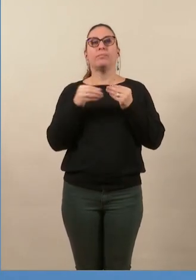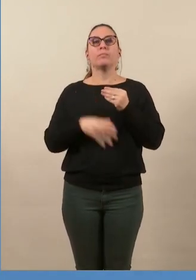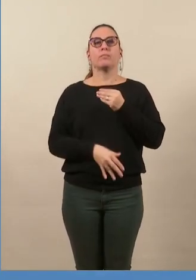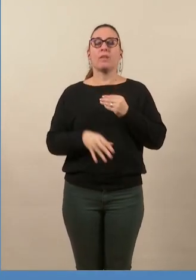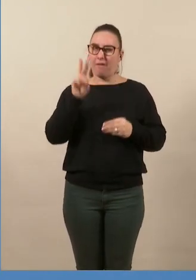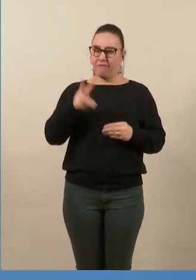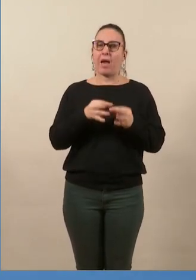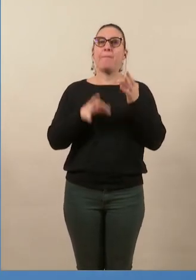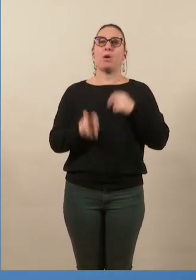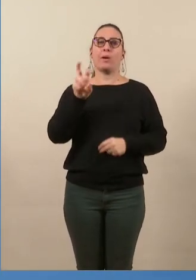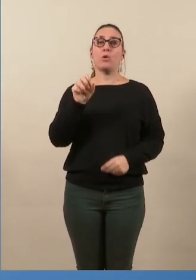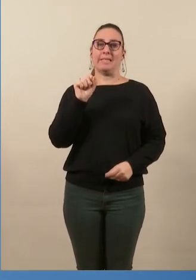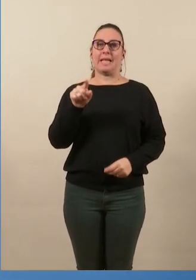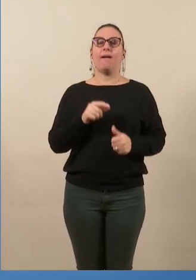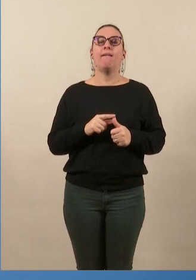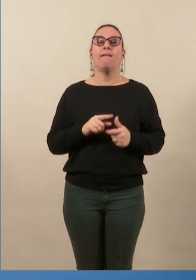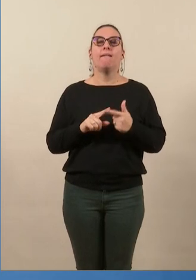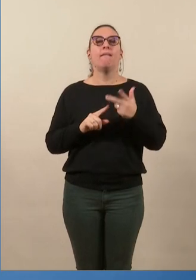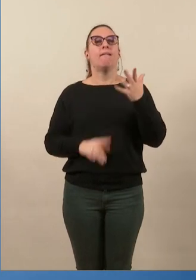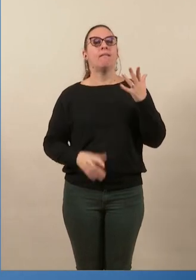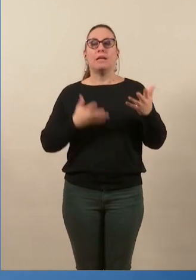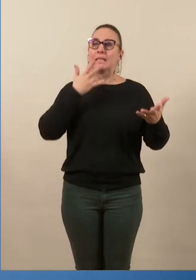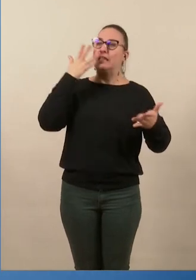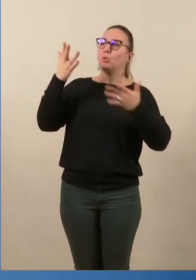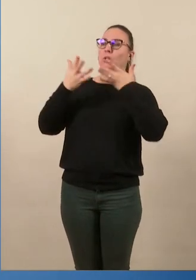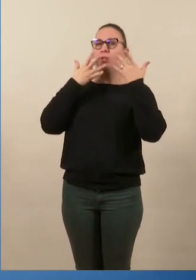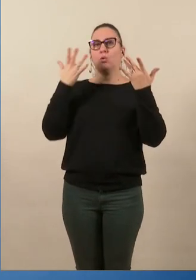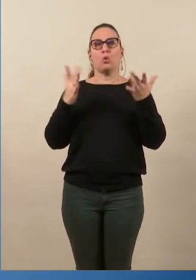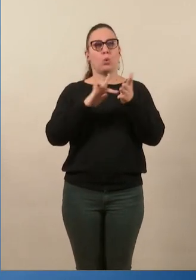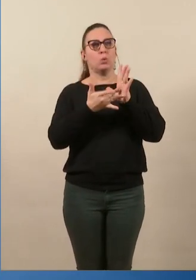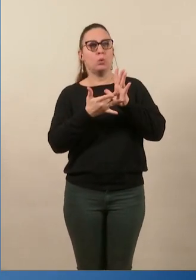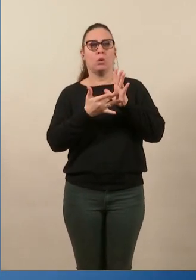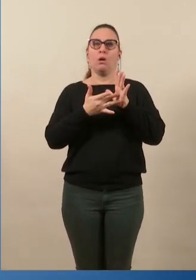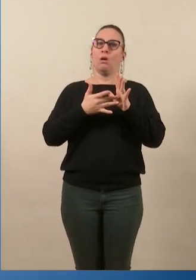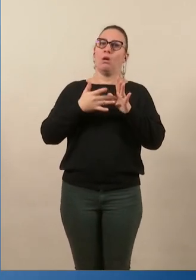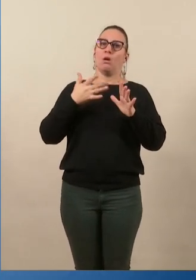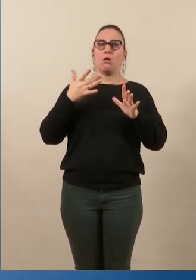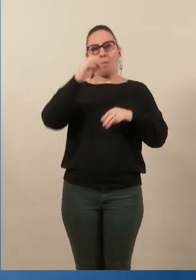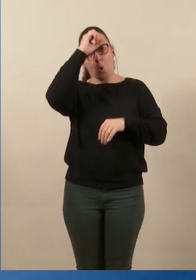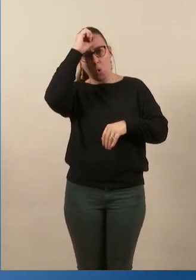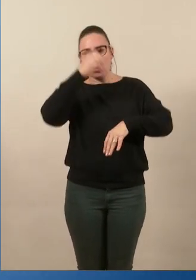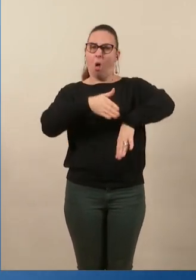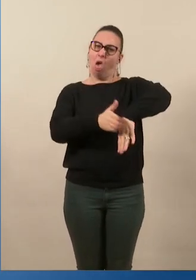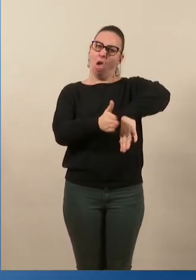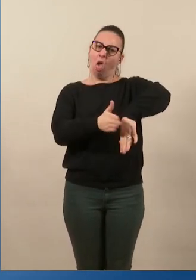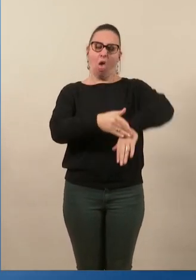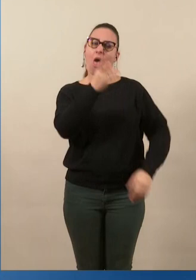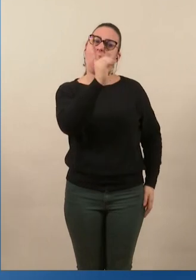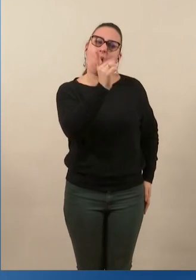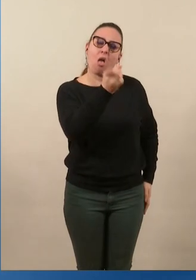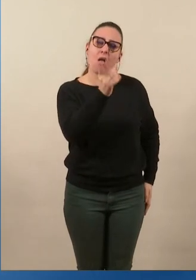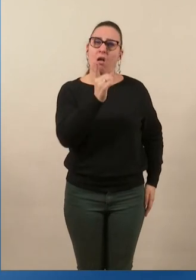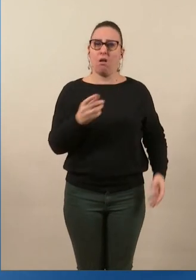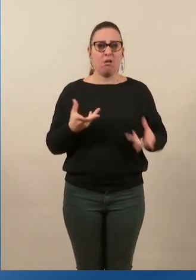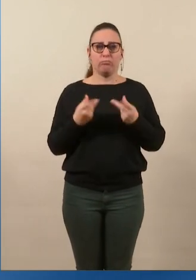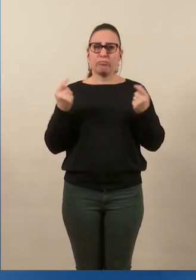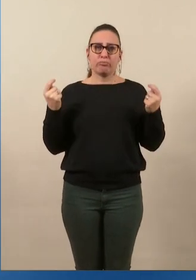écologique celui qui efface tous les discours et toutes les leçons du monde au monde on y on